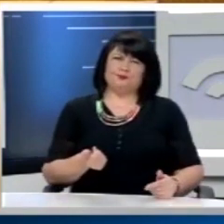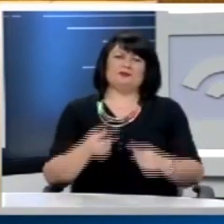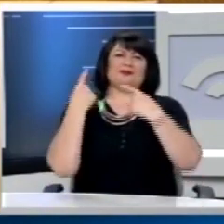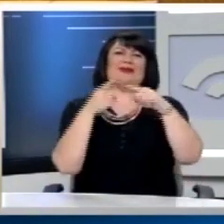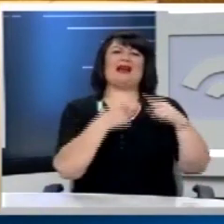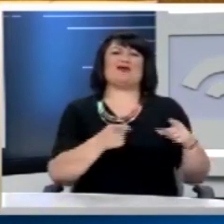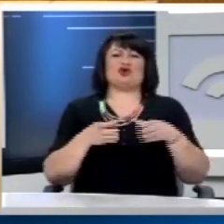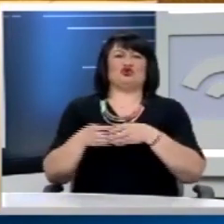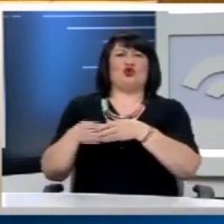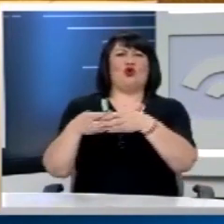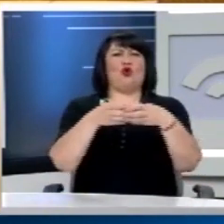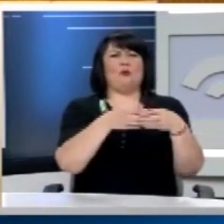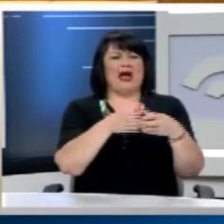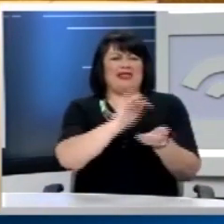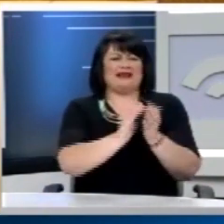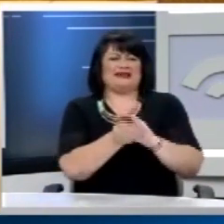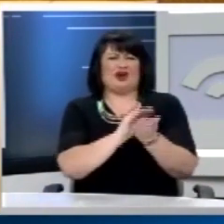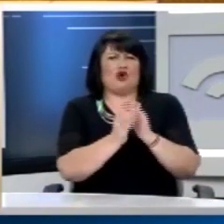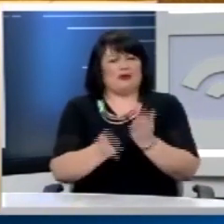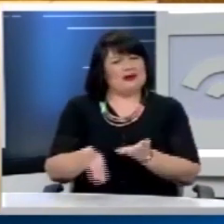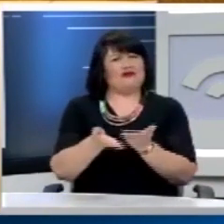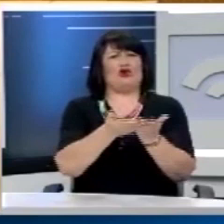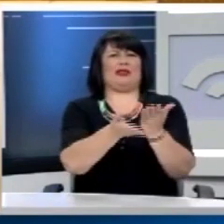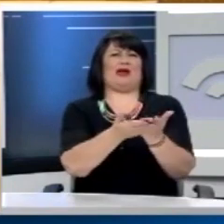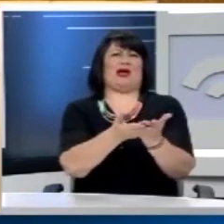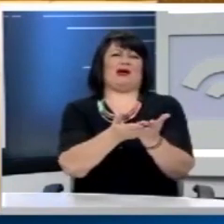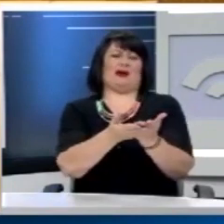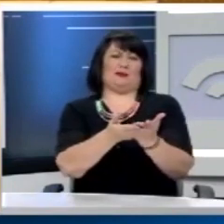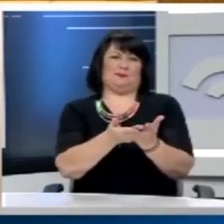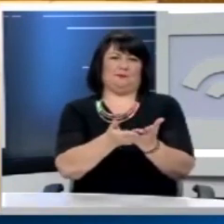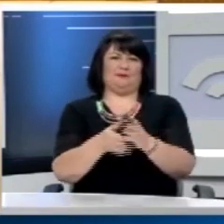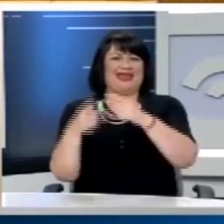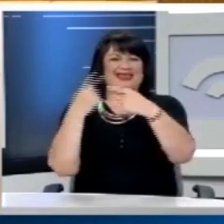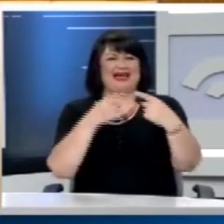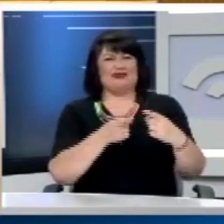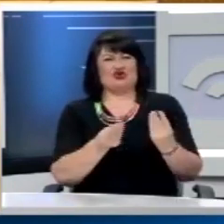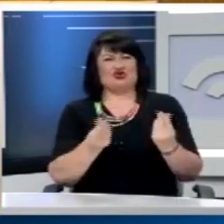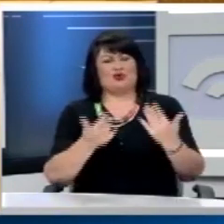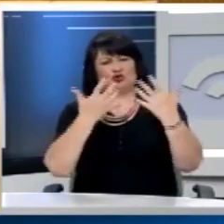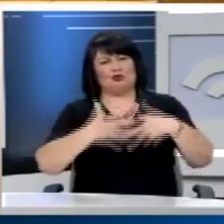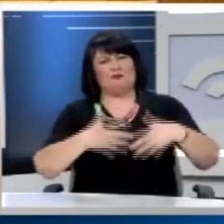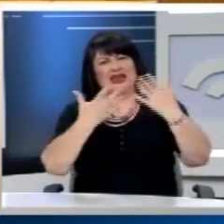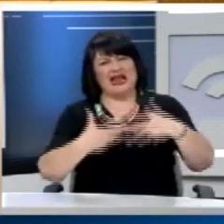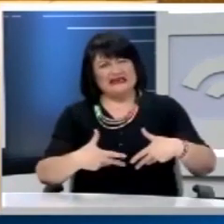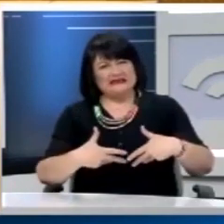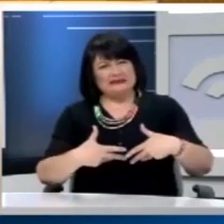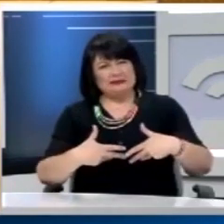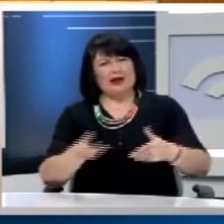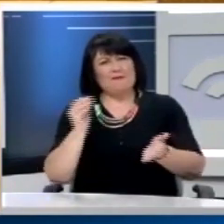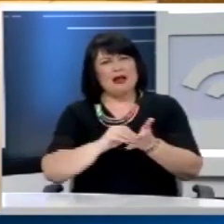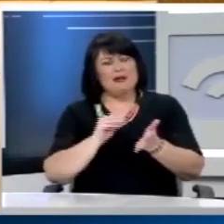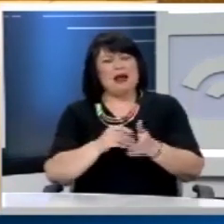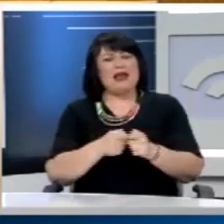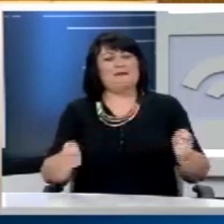διάφορες ομάδες στα διάφορα κυκλώματα ως ενεργούμενα διαφόρων μηχανισμών, προκειμένου να παίρνονται νέα